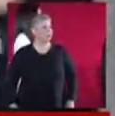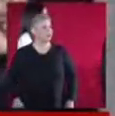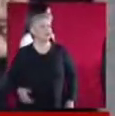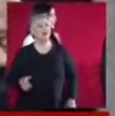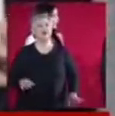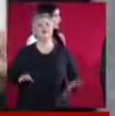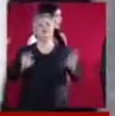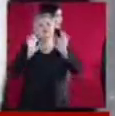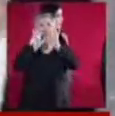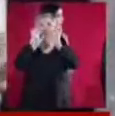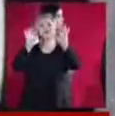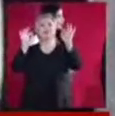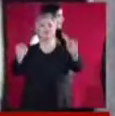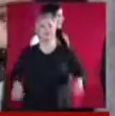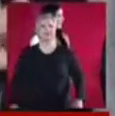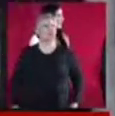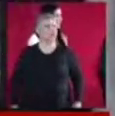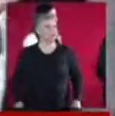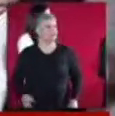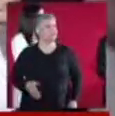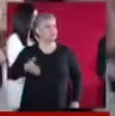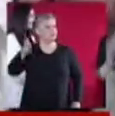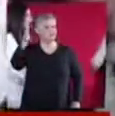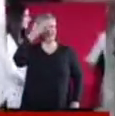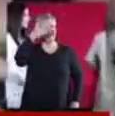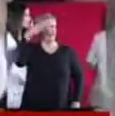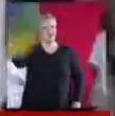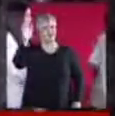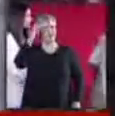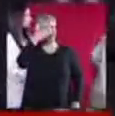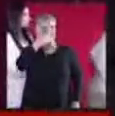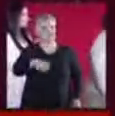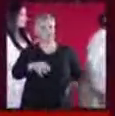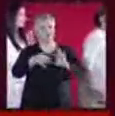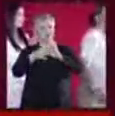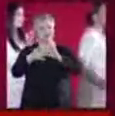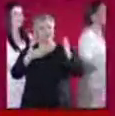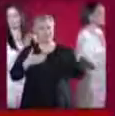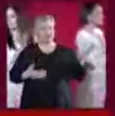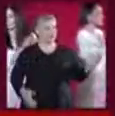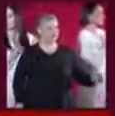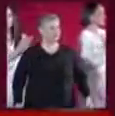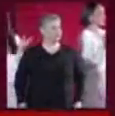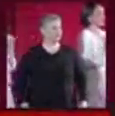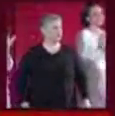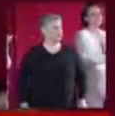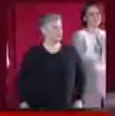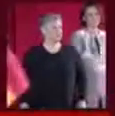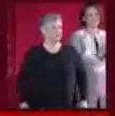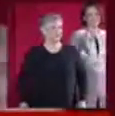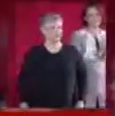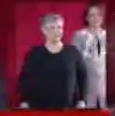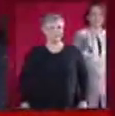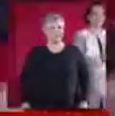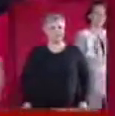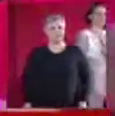σήκωσε τη γαλανόλευκη σημαία την τίμησε και συνεχίζει να τη σηκώνει ο μακεδόνας ολυμπιονίκης μα το